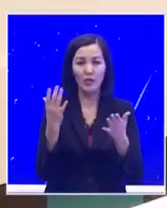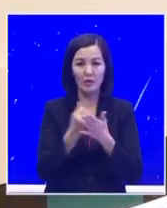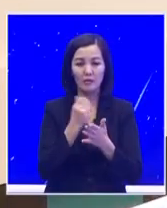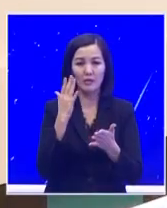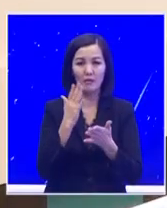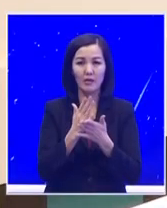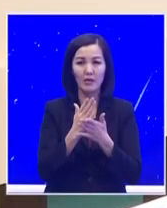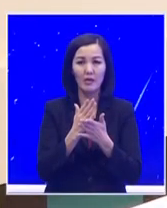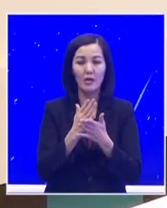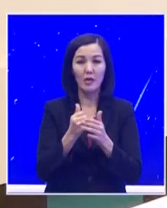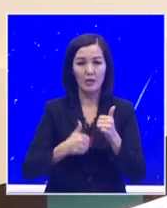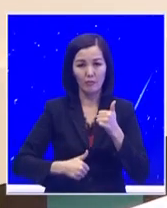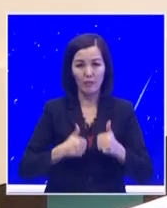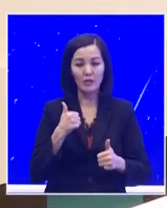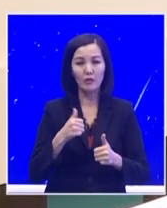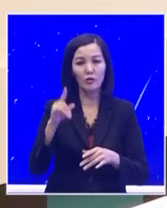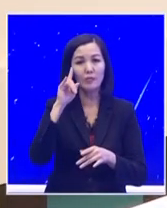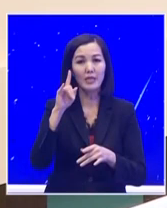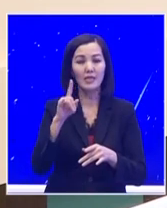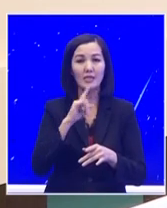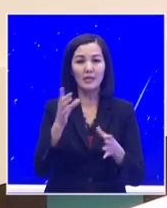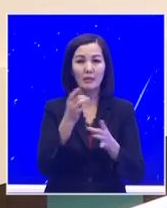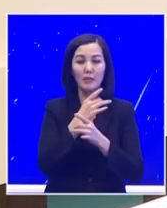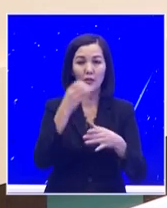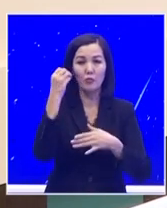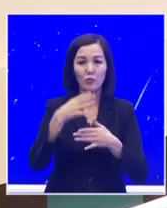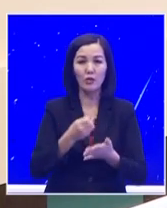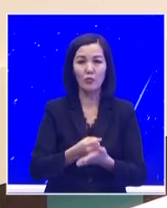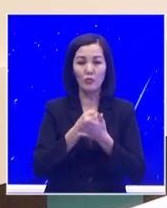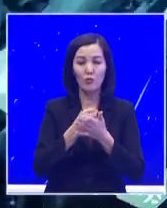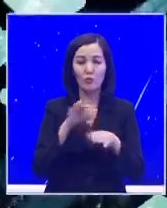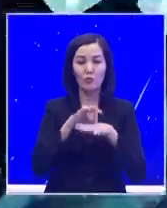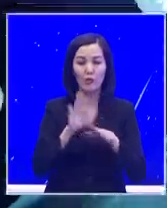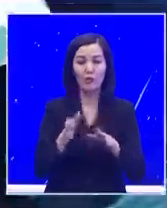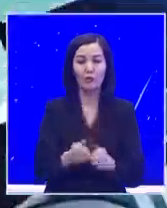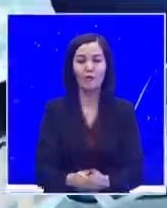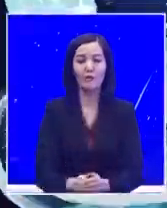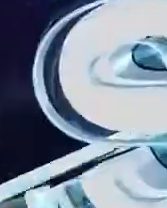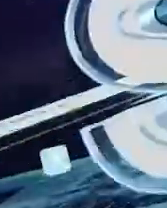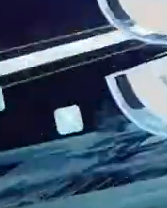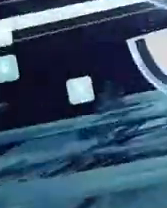бар. Біз оларды мақтан тұтамыз, және де қазақ мәдени орталығын қолдаумен айналысамыз.